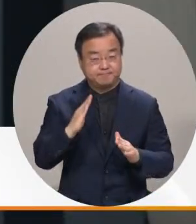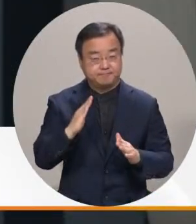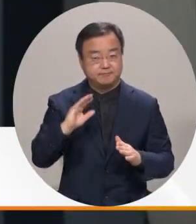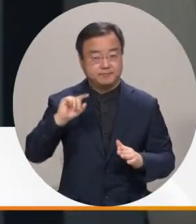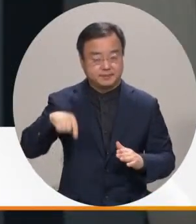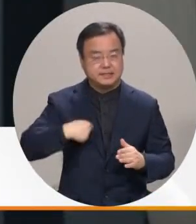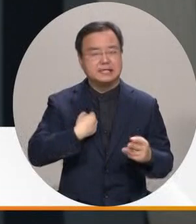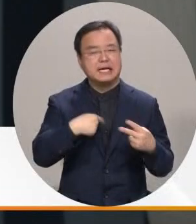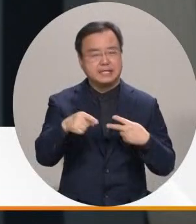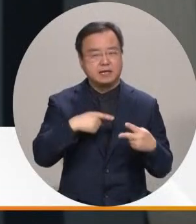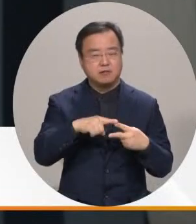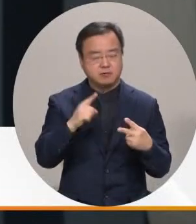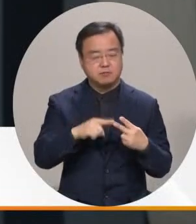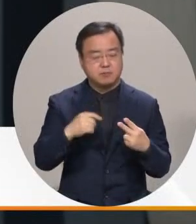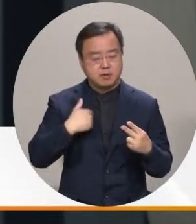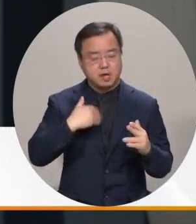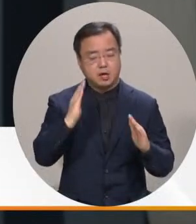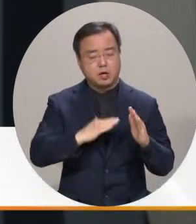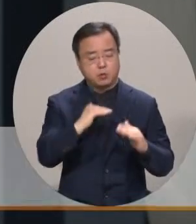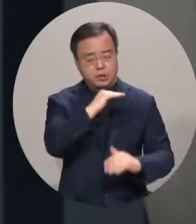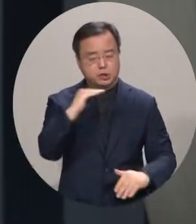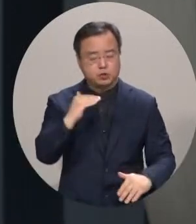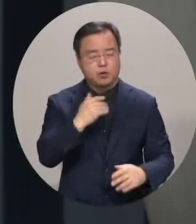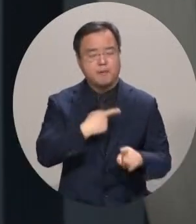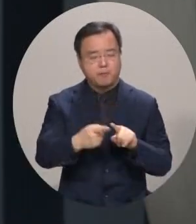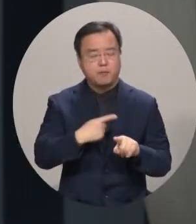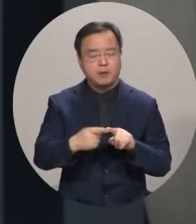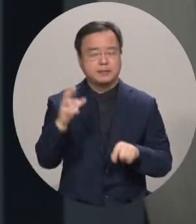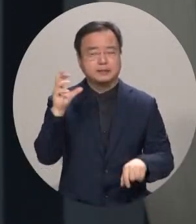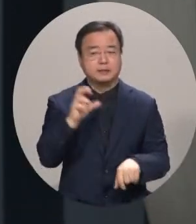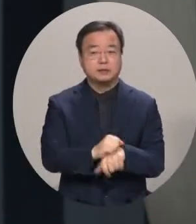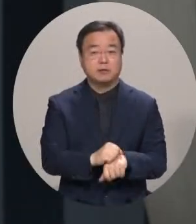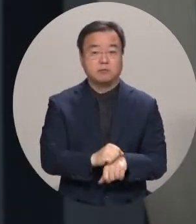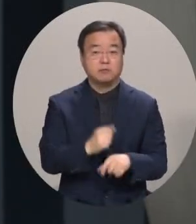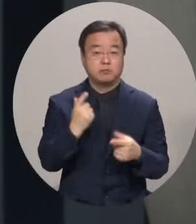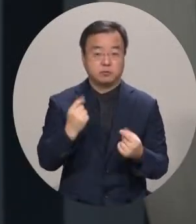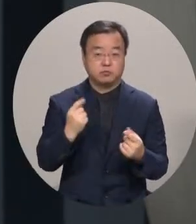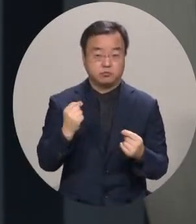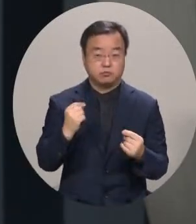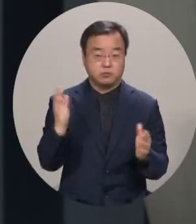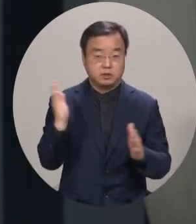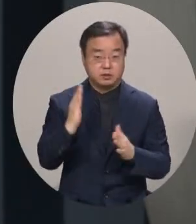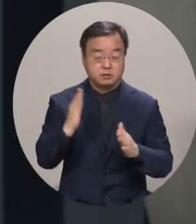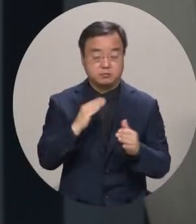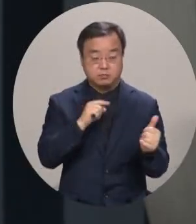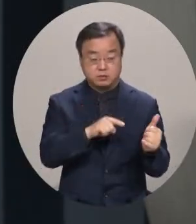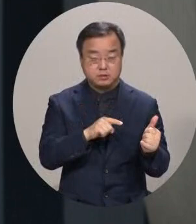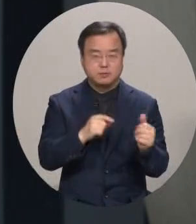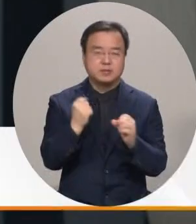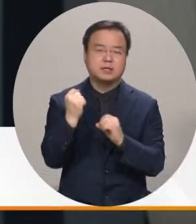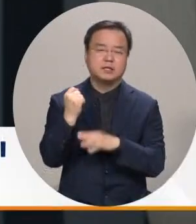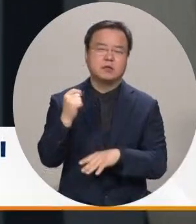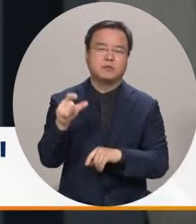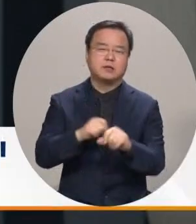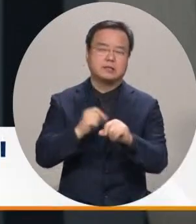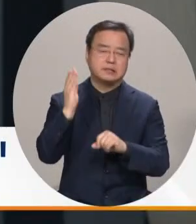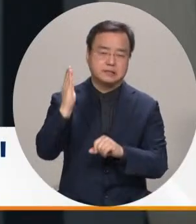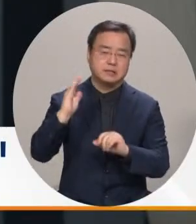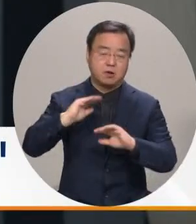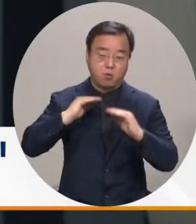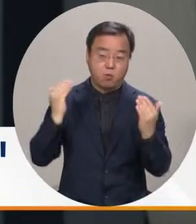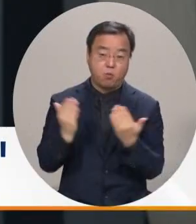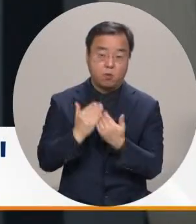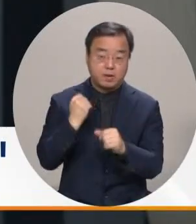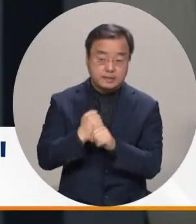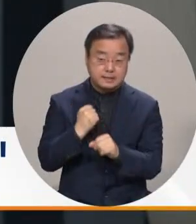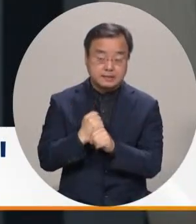상당히 잘되는 학생들이 든요 저 이런 친구들은 어 일단 기본적으로 해야 될 수능 특강 수능 완성 연계